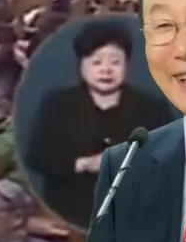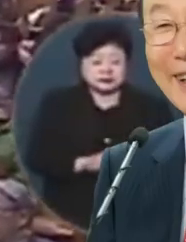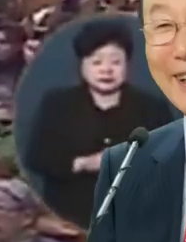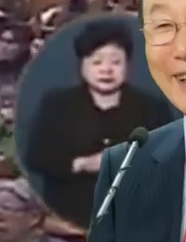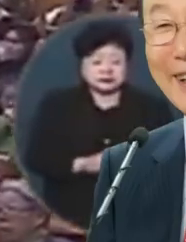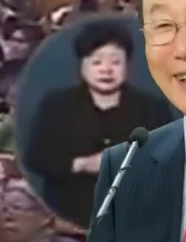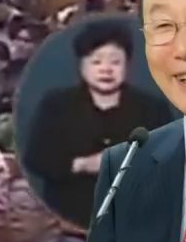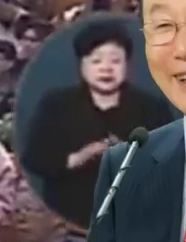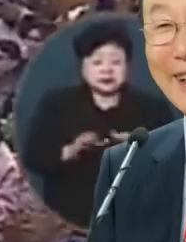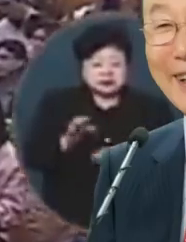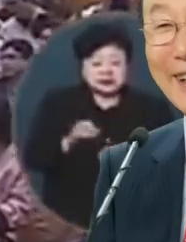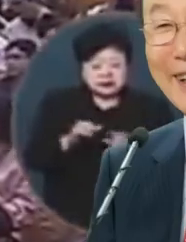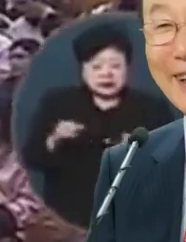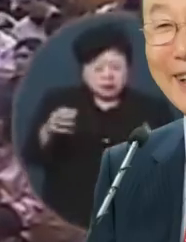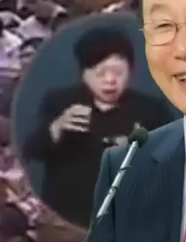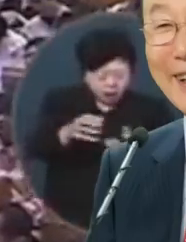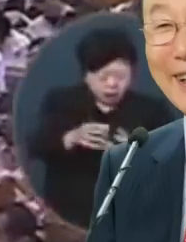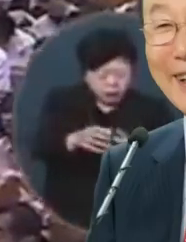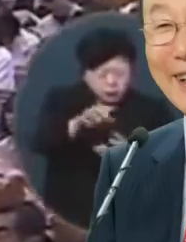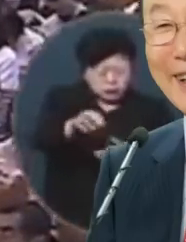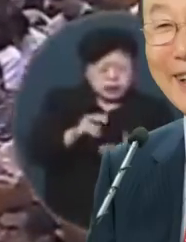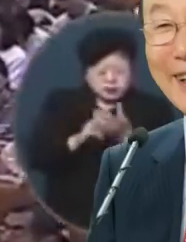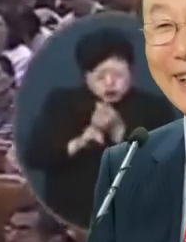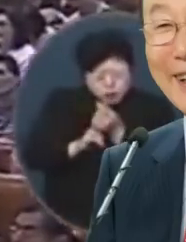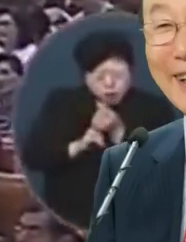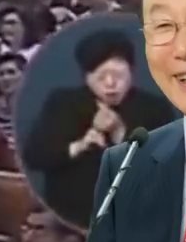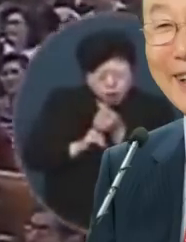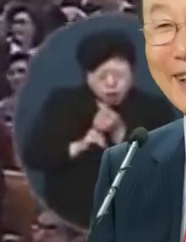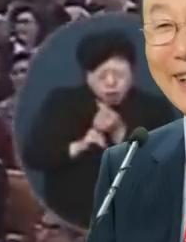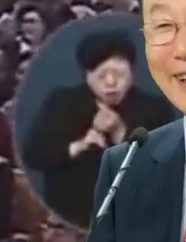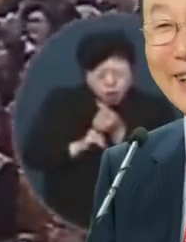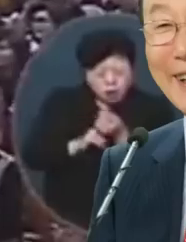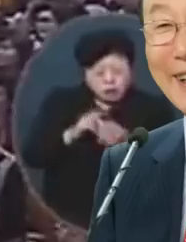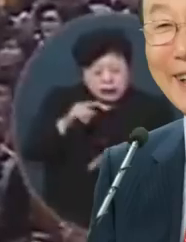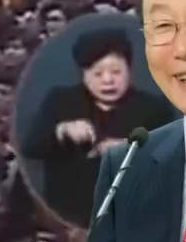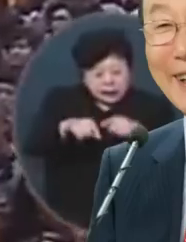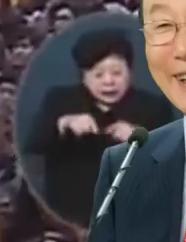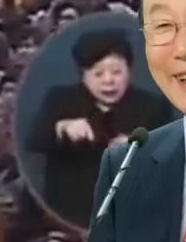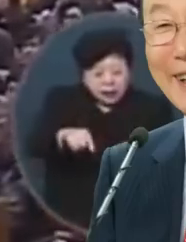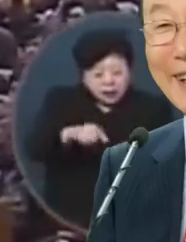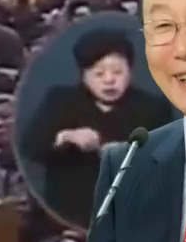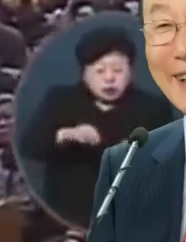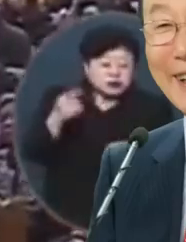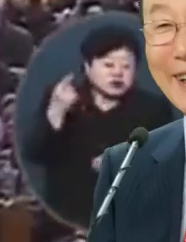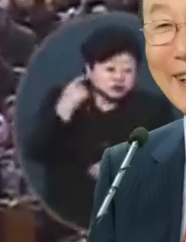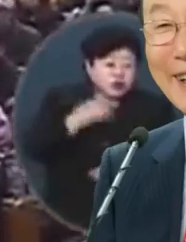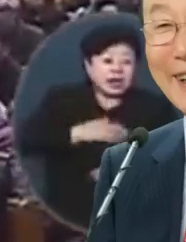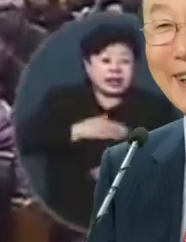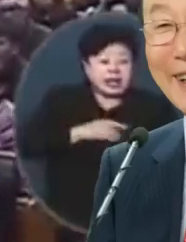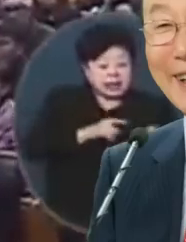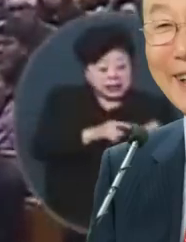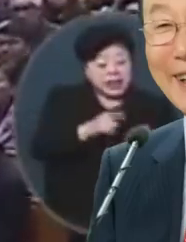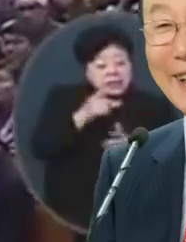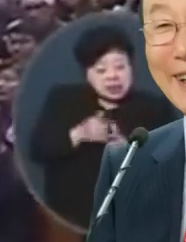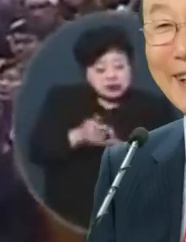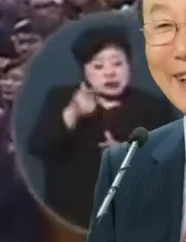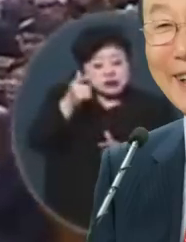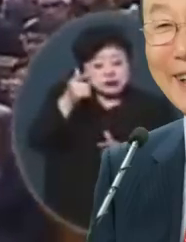시장터에나 군중들 모인 곳에 숨어서 다니다가 소문을 들었습니다.